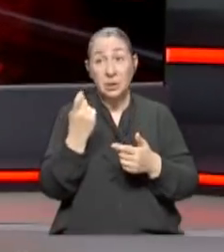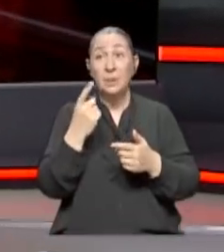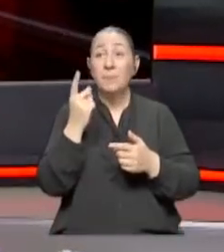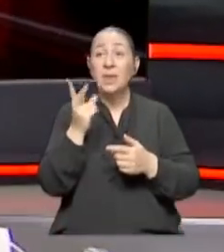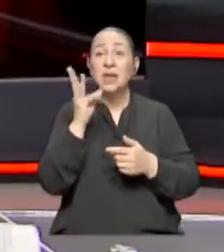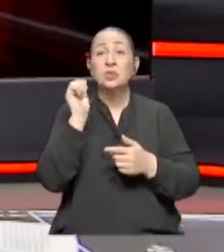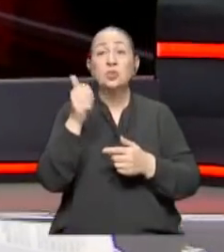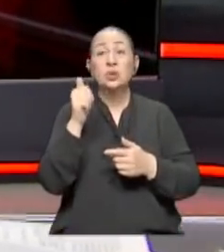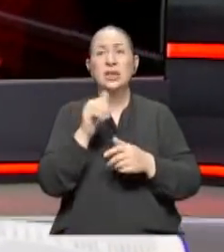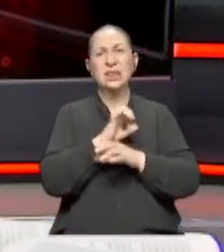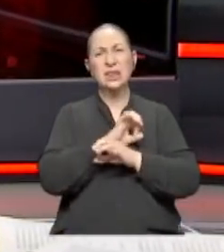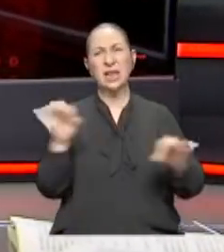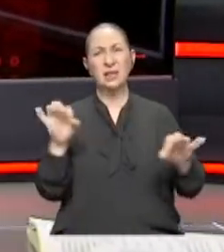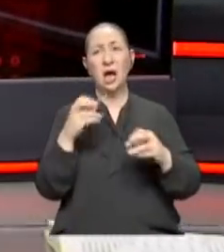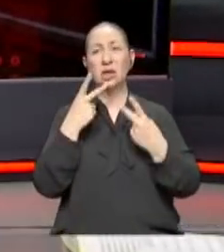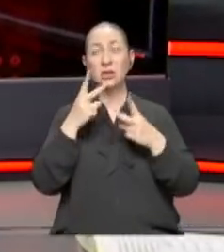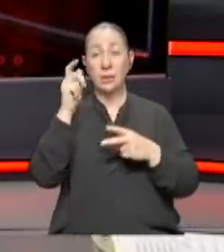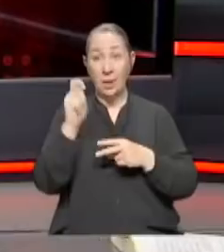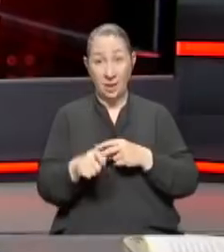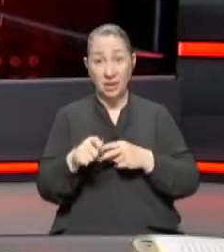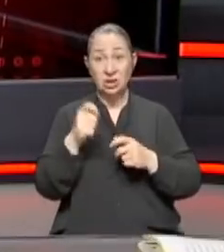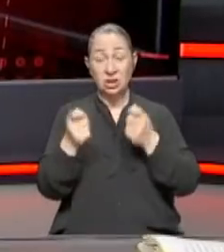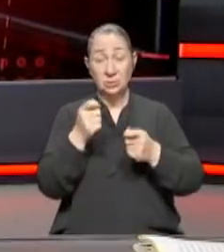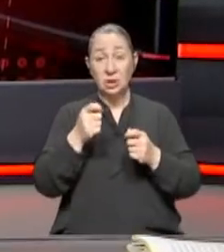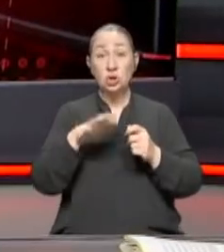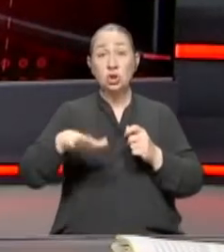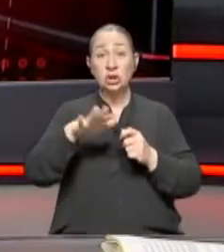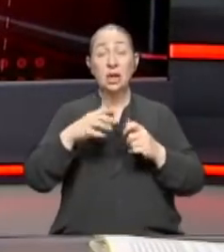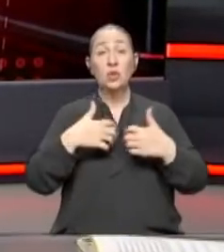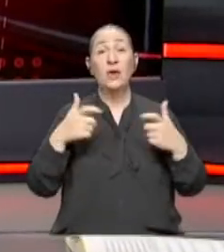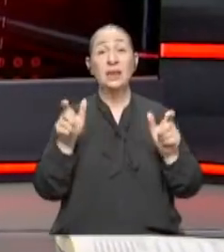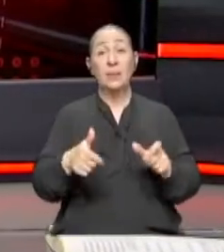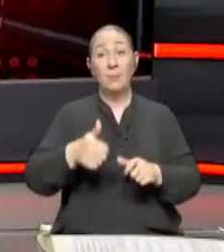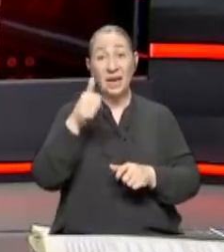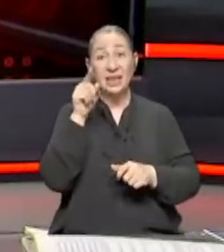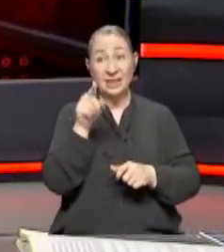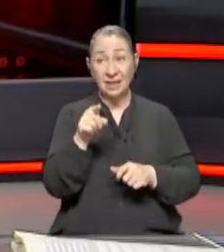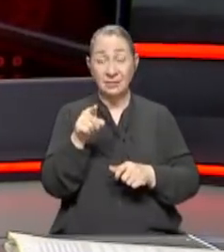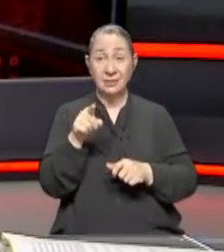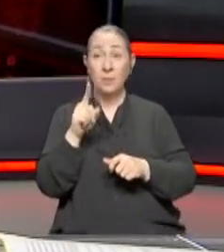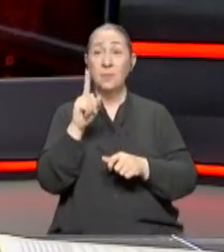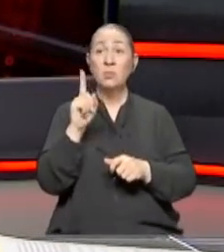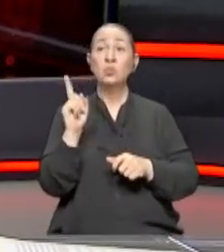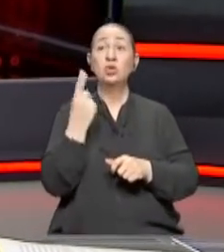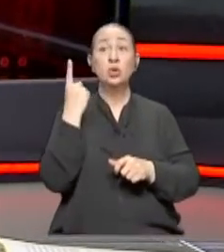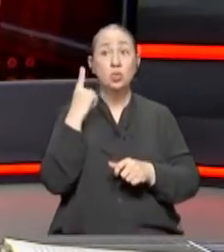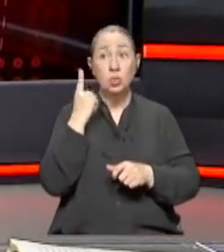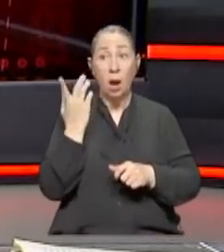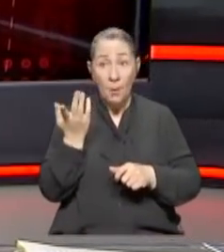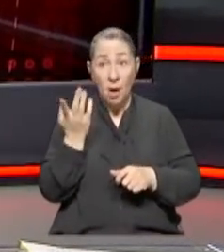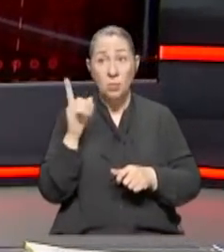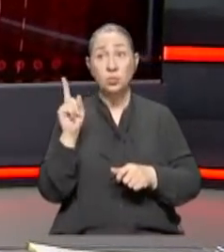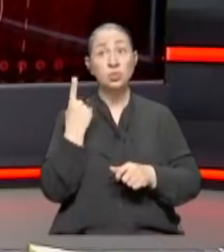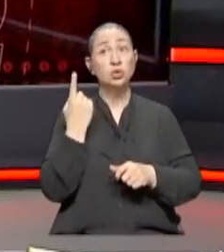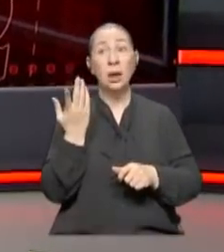birkaç gündür gayet net açıklamalar yapan Çalışma ve Sosyal Güvenlik Bakanı'ndan bir müjde duyduk ama